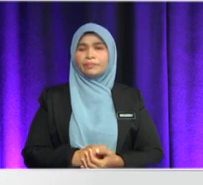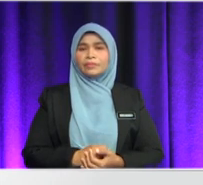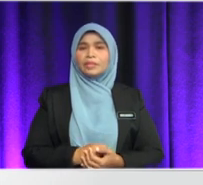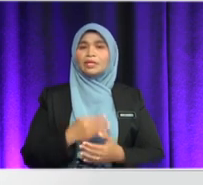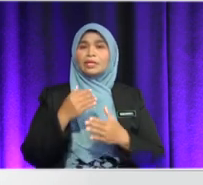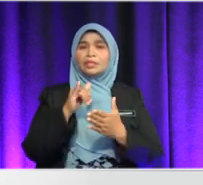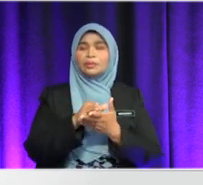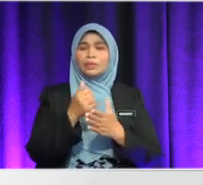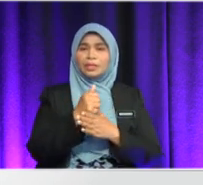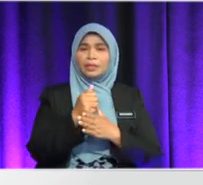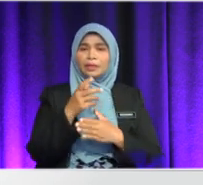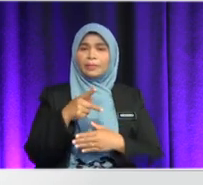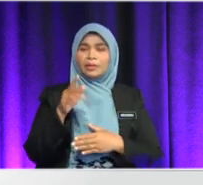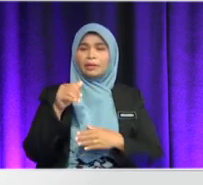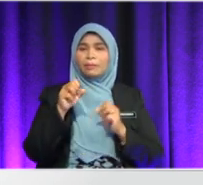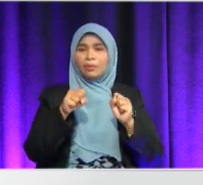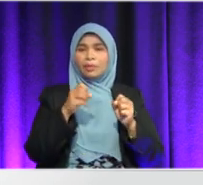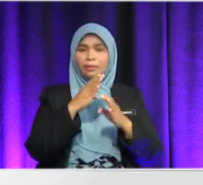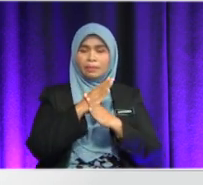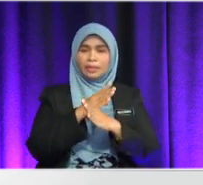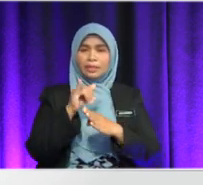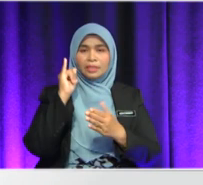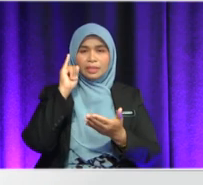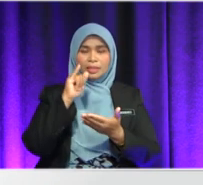yang boleh membatalkan iman